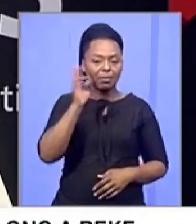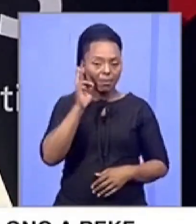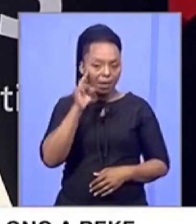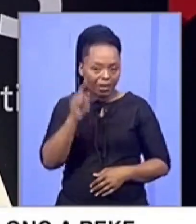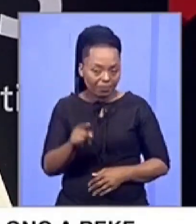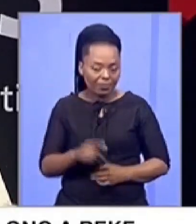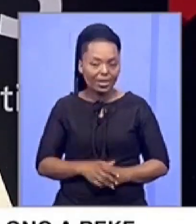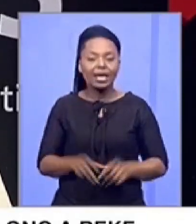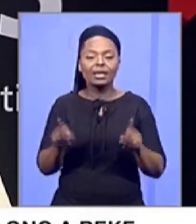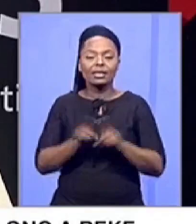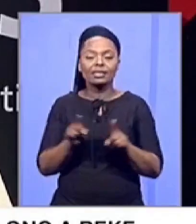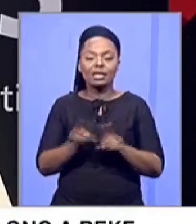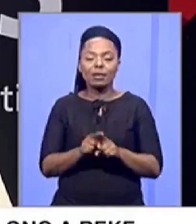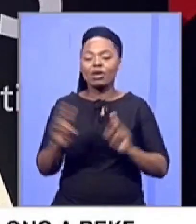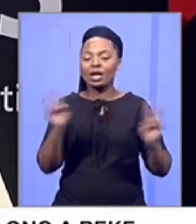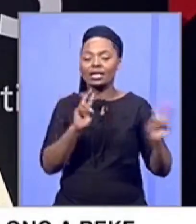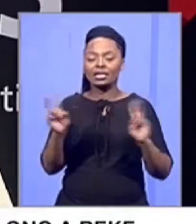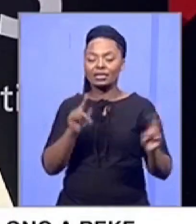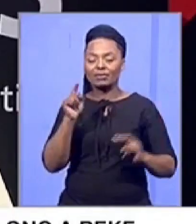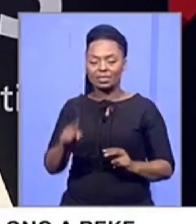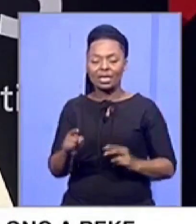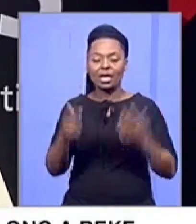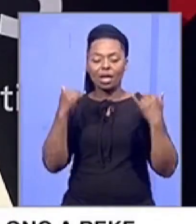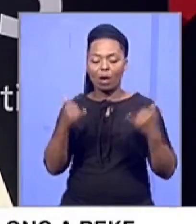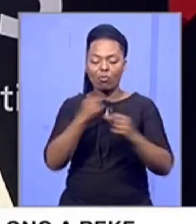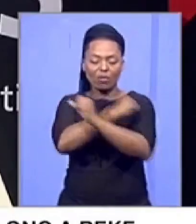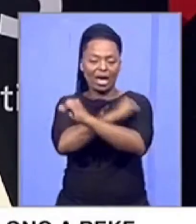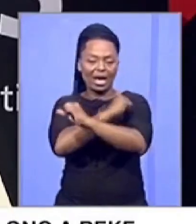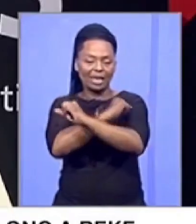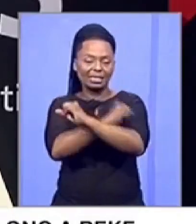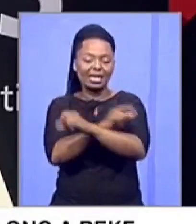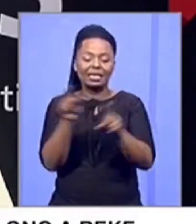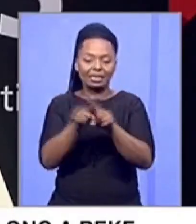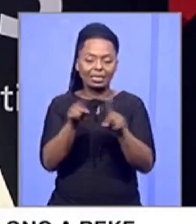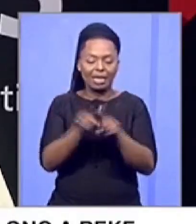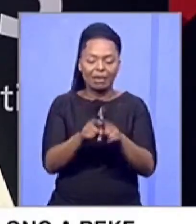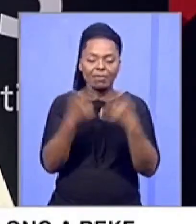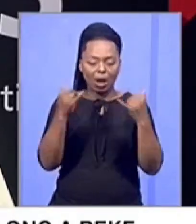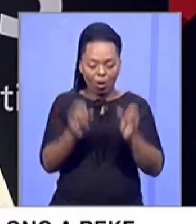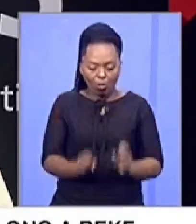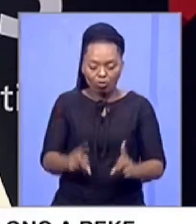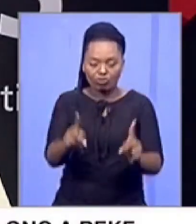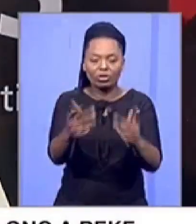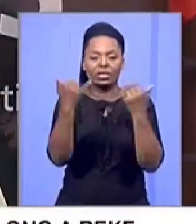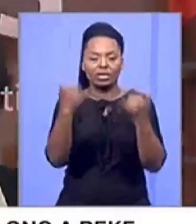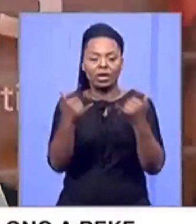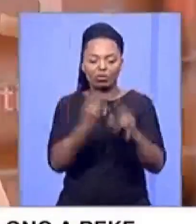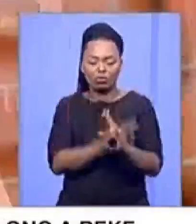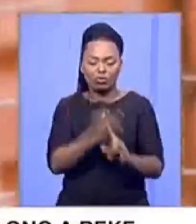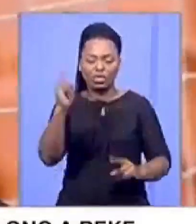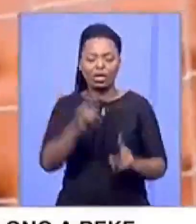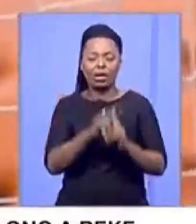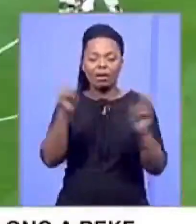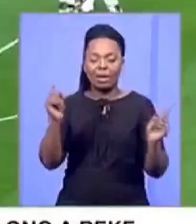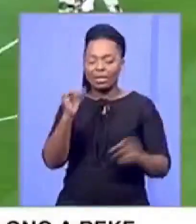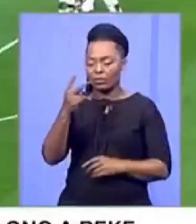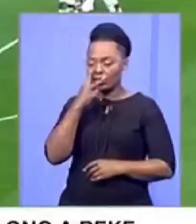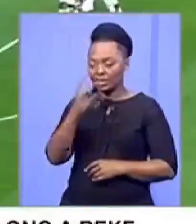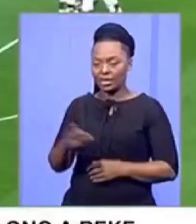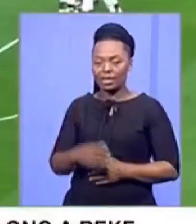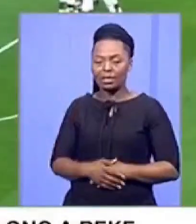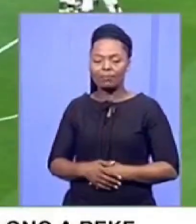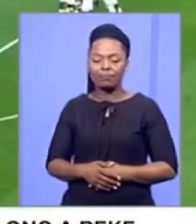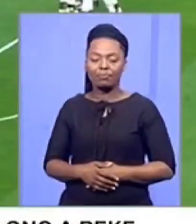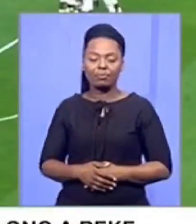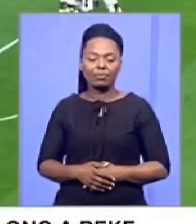ape lore Kaizer Chiefs le yona Orlando Pirates le bona ba bile le mnyatla hore ba hapile ke ba ha o ka sheba ka kakaretso